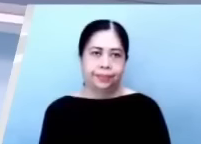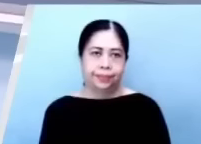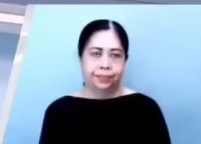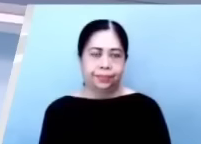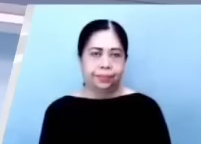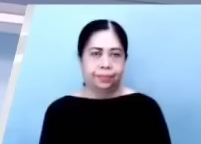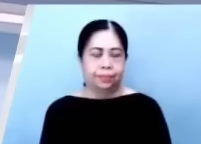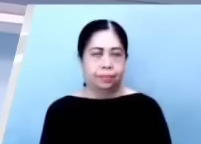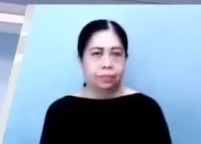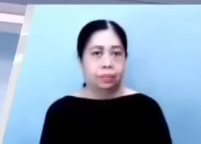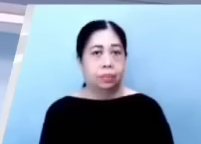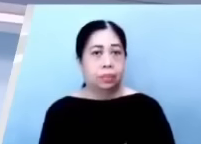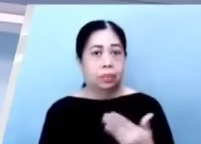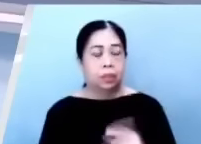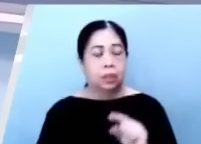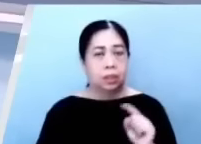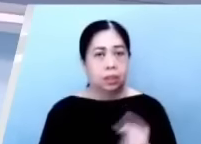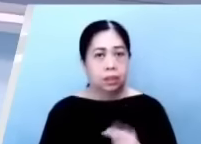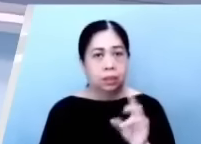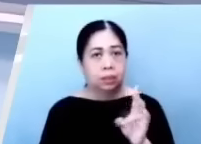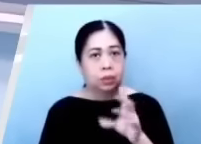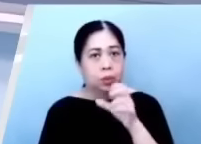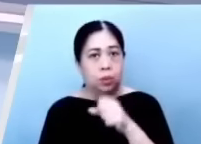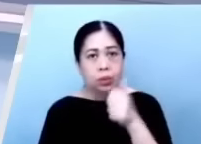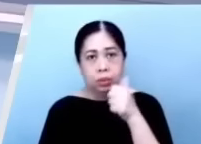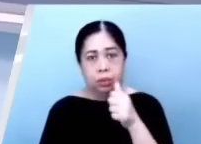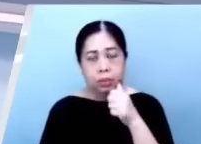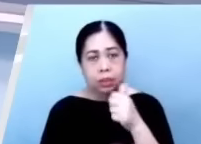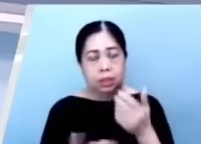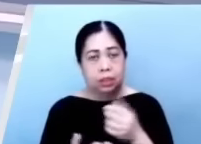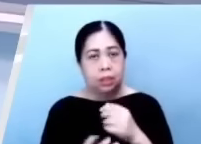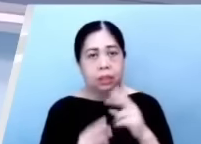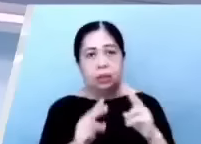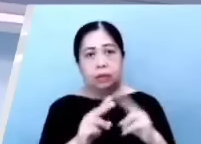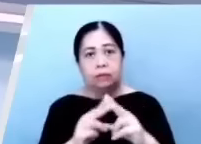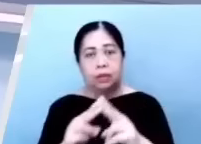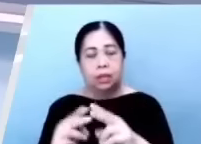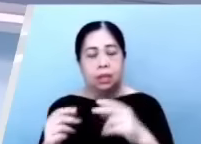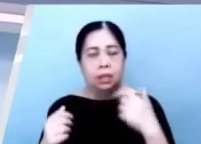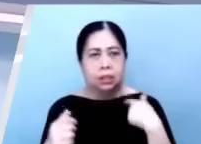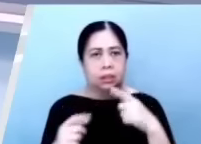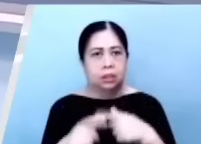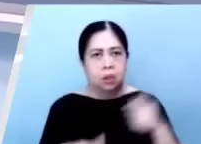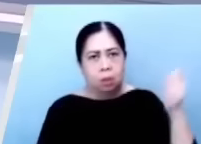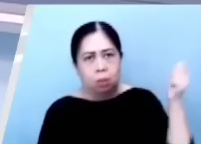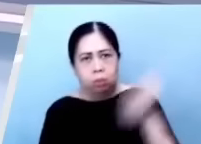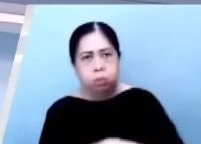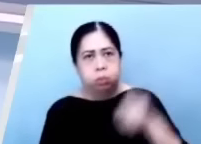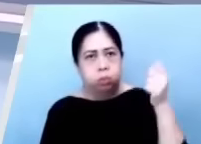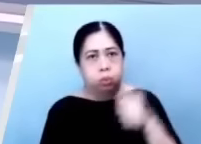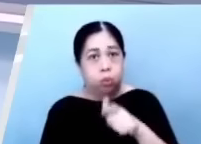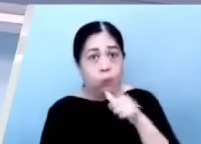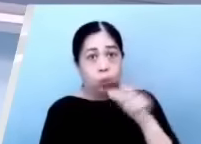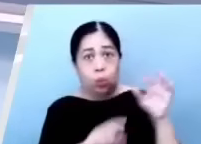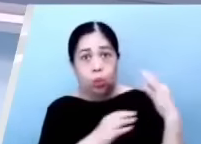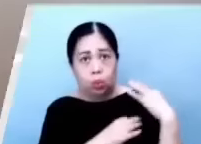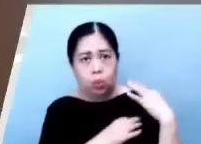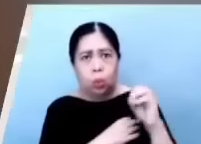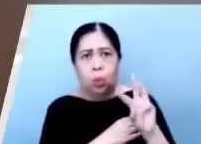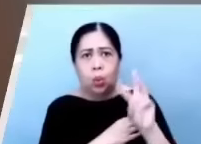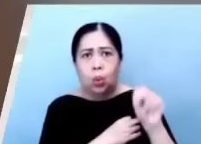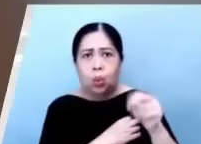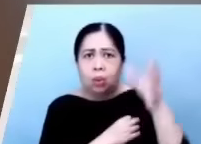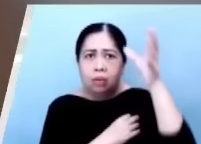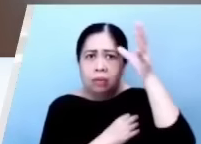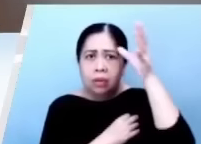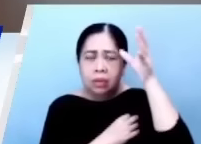Sugatan ng 17 taong gulang na babae sa Vigan City matapos siyang pagtatagain. Ang suspect, sarili niyang ama. Ayon